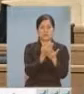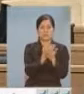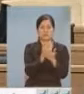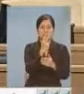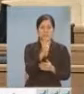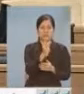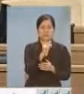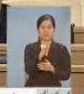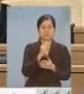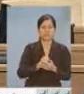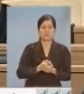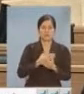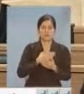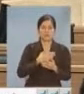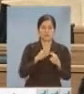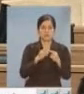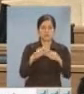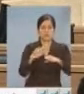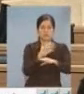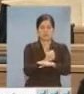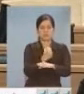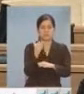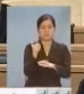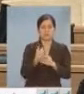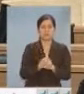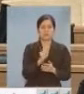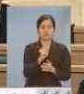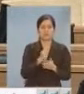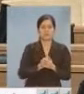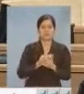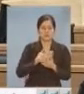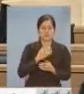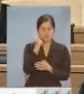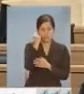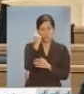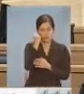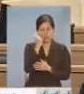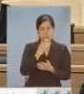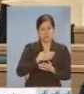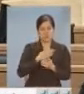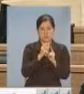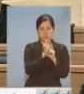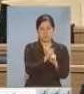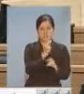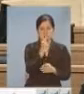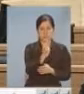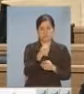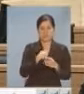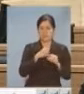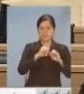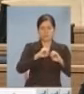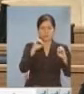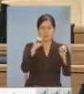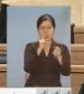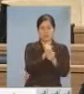ผมในฐานะที่เป็นนักการเมืองรุ่นใหม่ผมยังเข้าใจว่าเท่าที่ผมติดตามมาก็ไม่เคยพบเห็นส